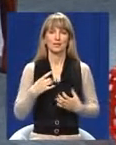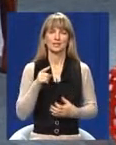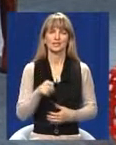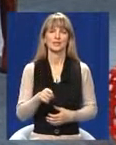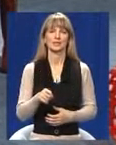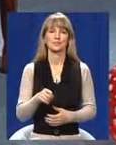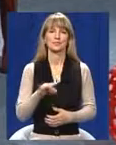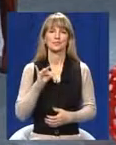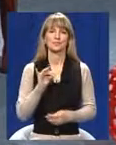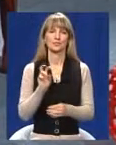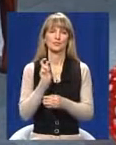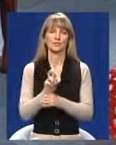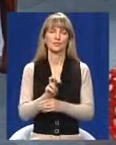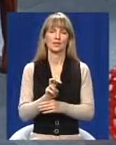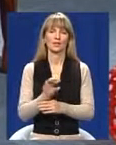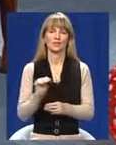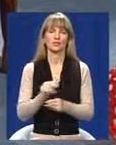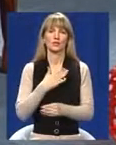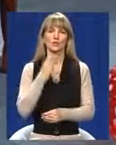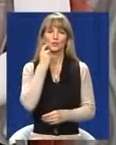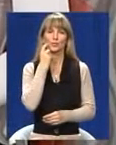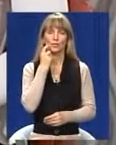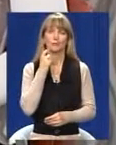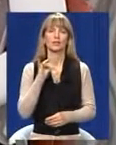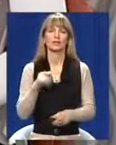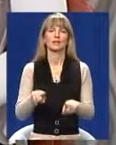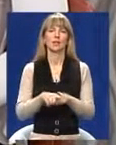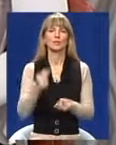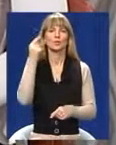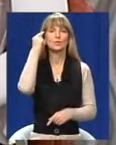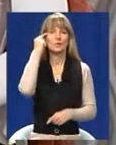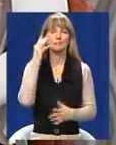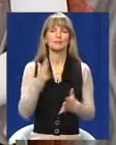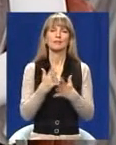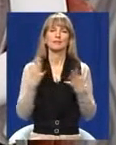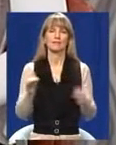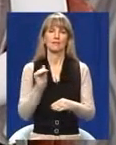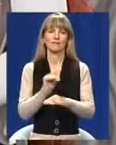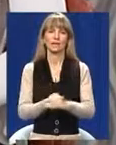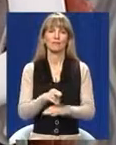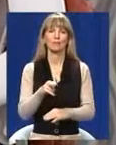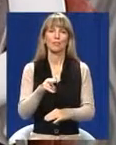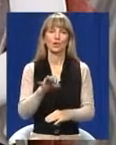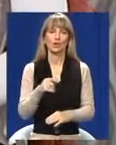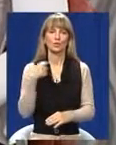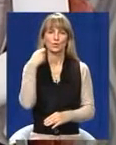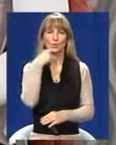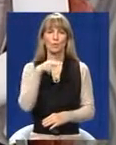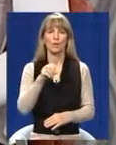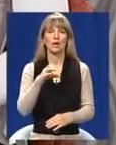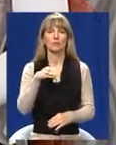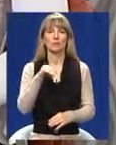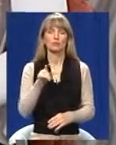і відвідувати і лікувати наші зубки. А тож давайте дізнаємося більше фактів про зубну пасту, власне, з чого